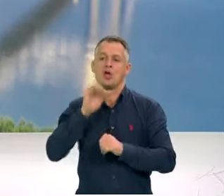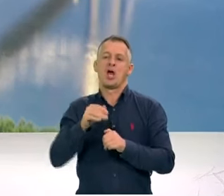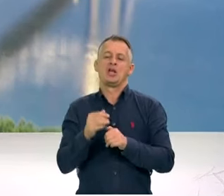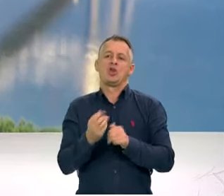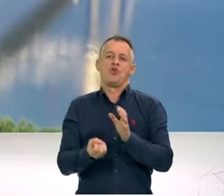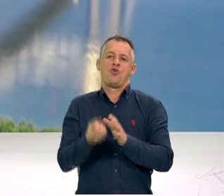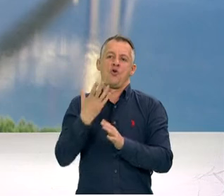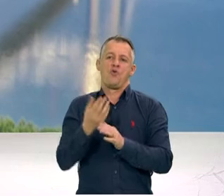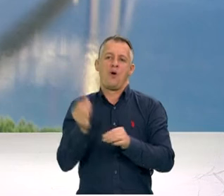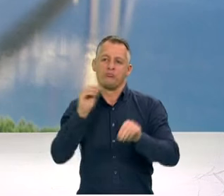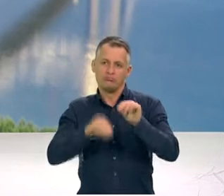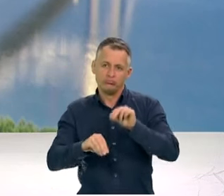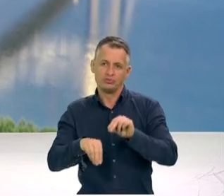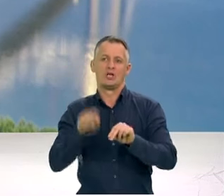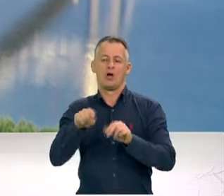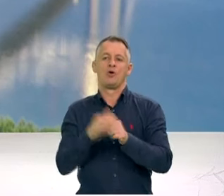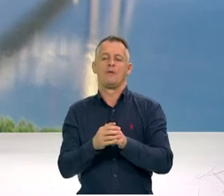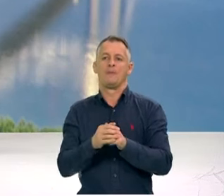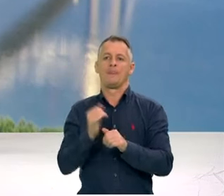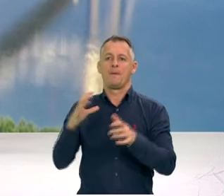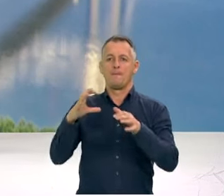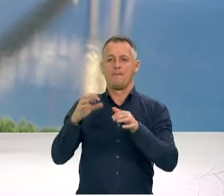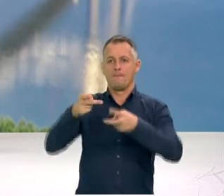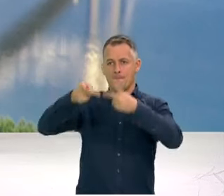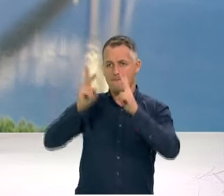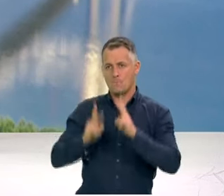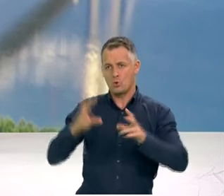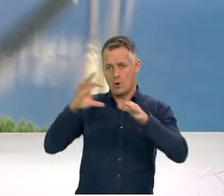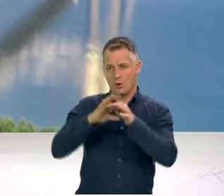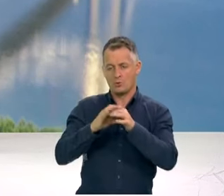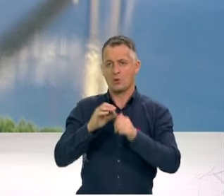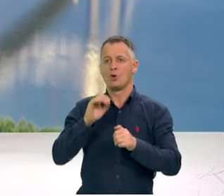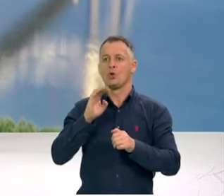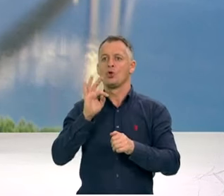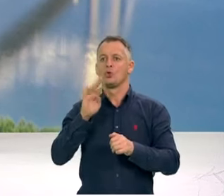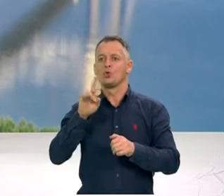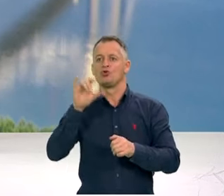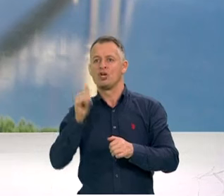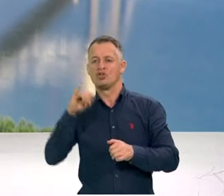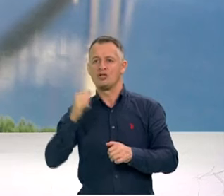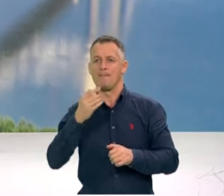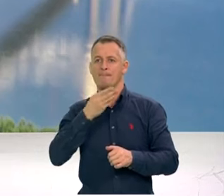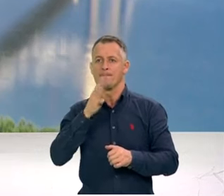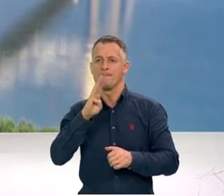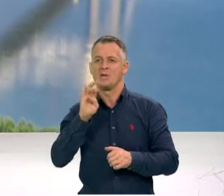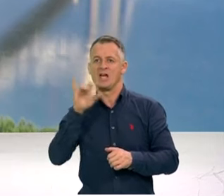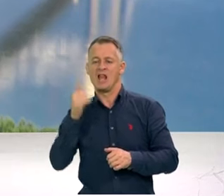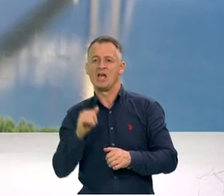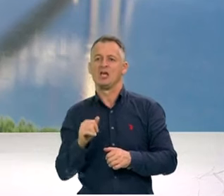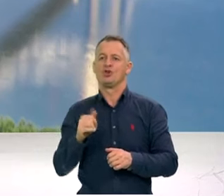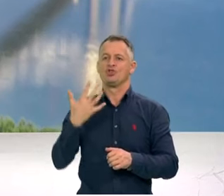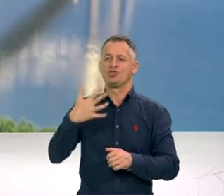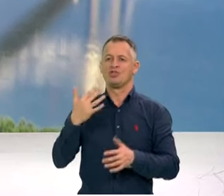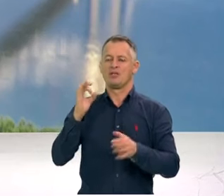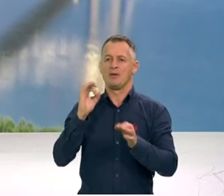testată în Laboratoarele din Italia Podul care face legătura între Tulcea și breila a costat peste 500 de milioane de euro și este una